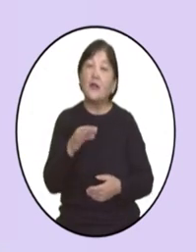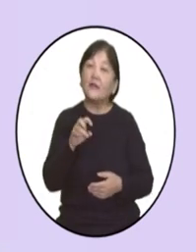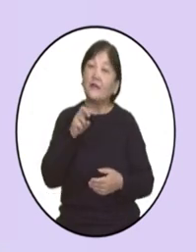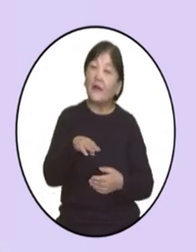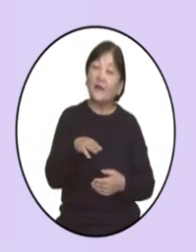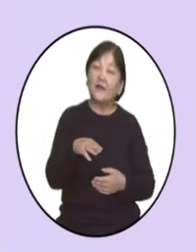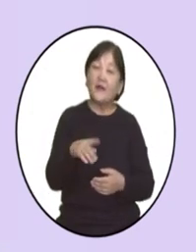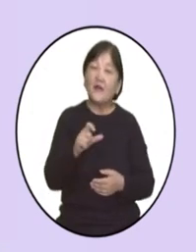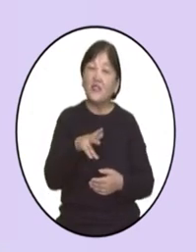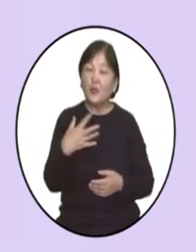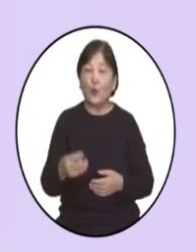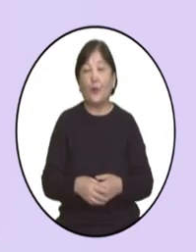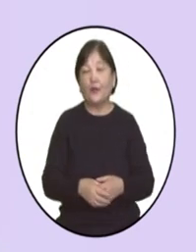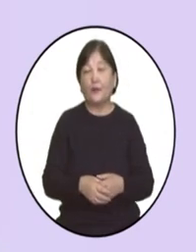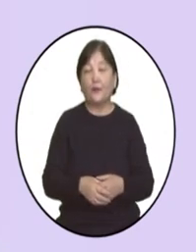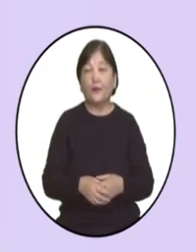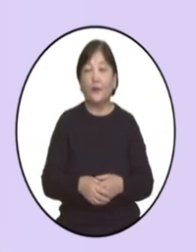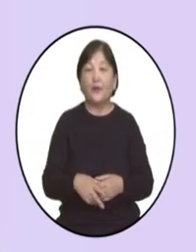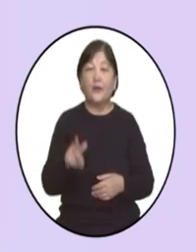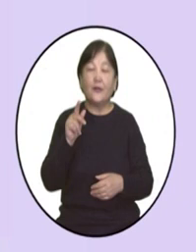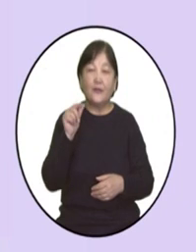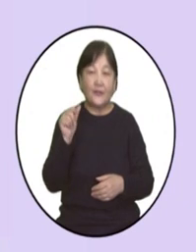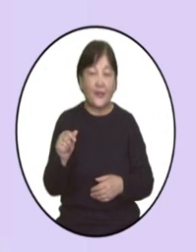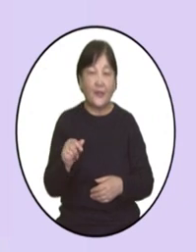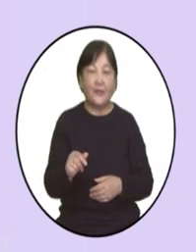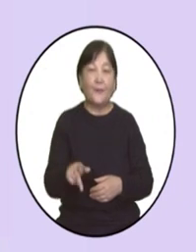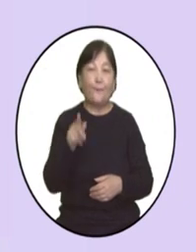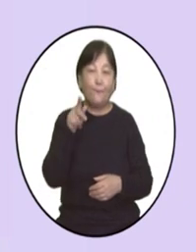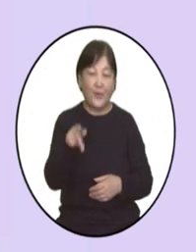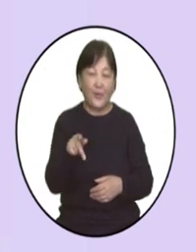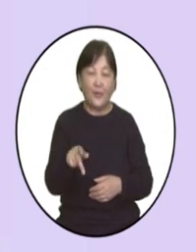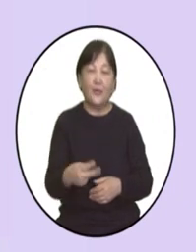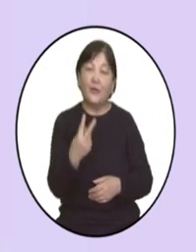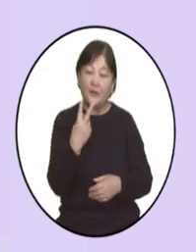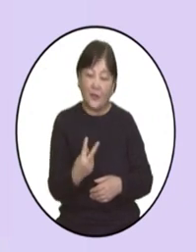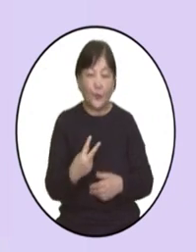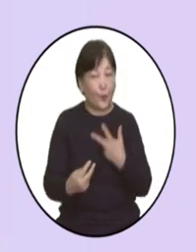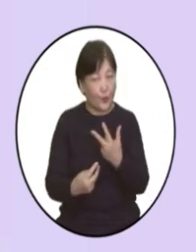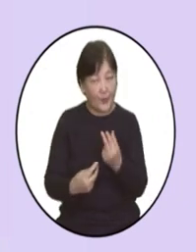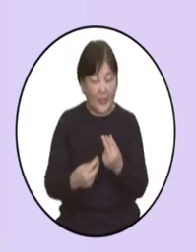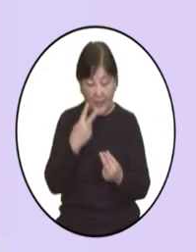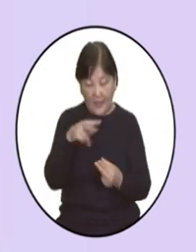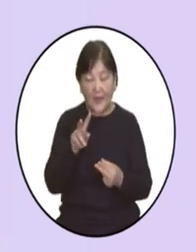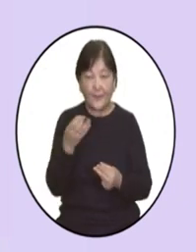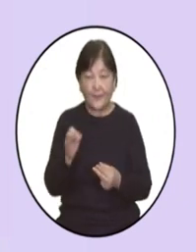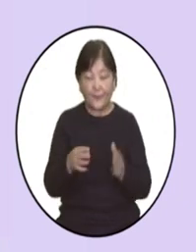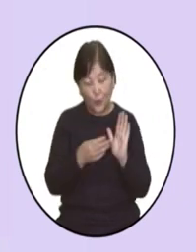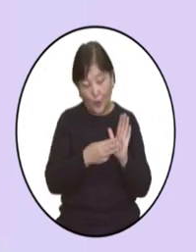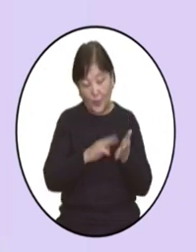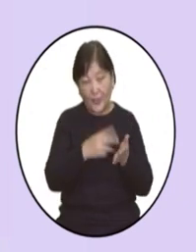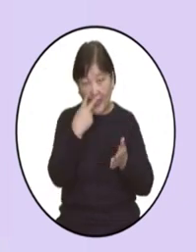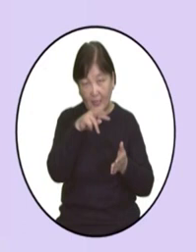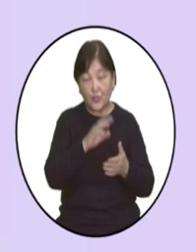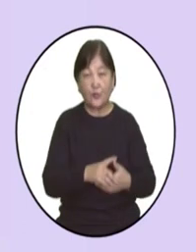эзлэхүүн өгөгдсөн байх нэ. За, тэгвэл үгдлийг ашиглаад масыг тодорхойлох аргачлалд орцгоё. Нэгдүгээр